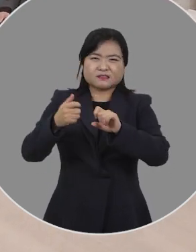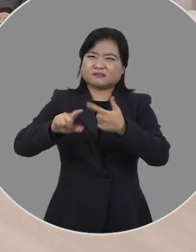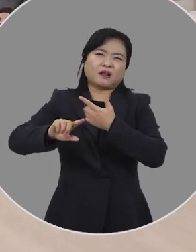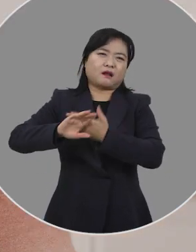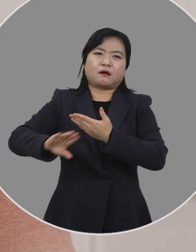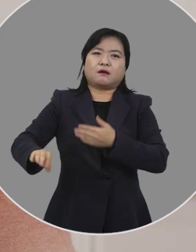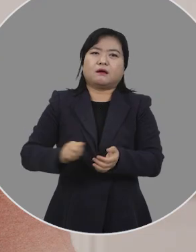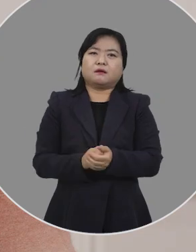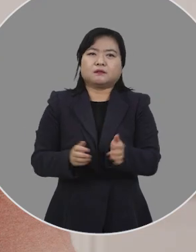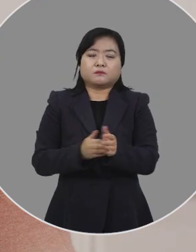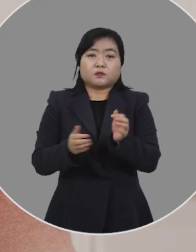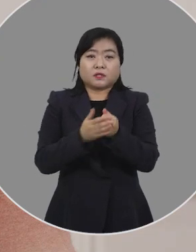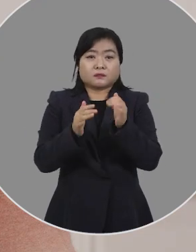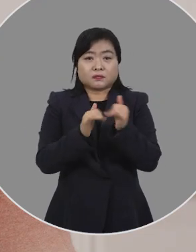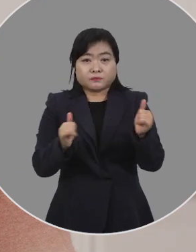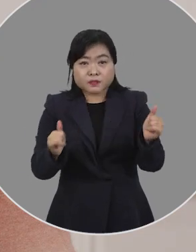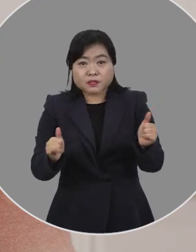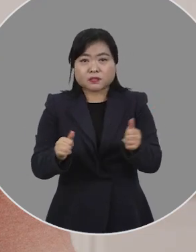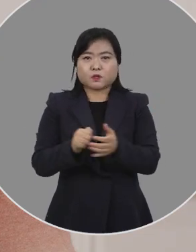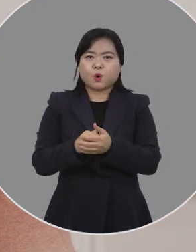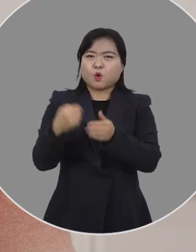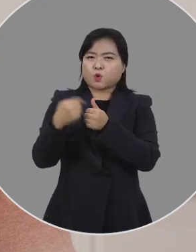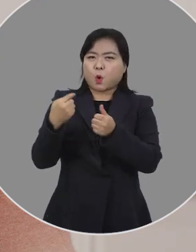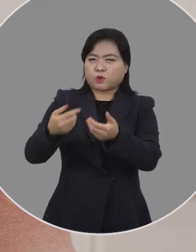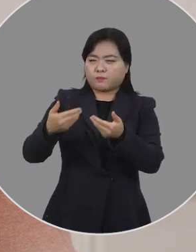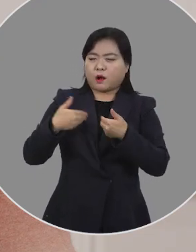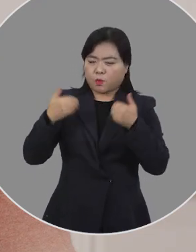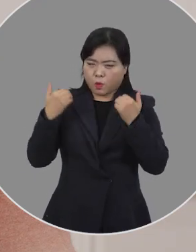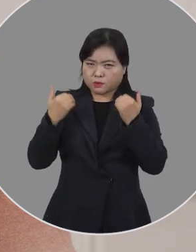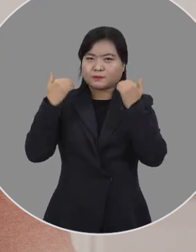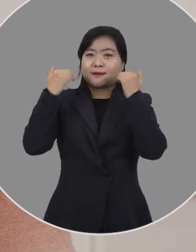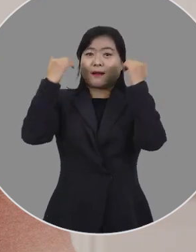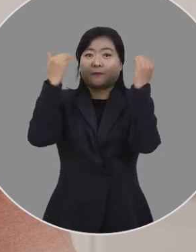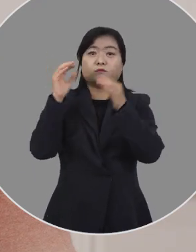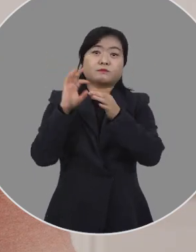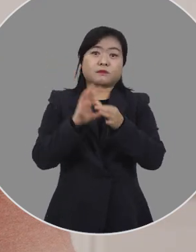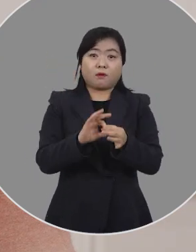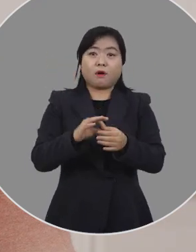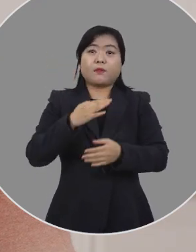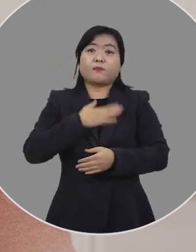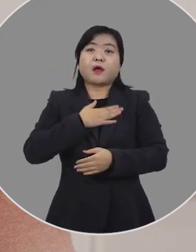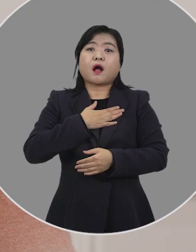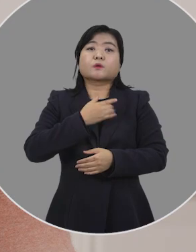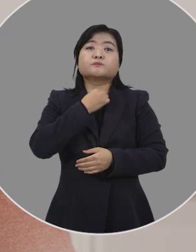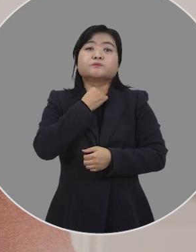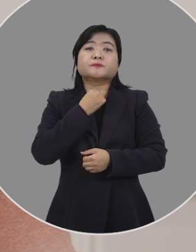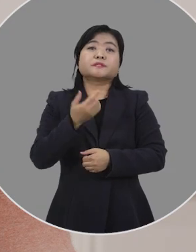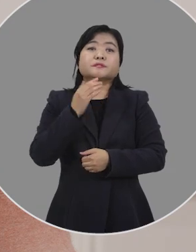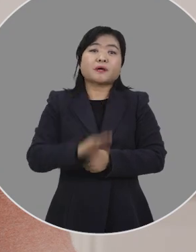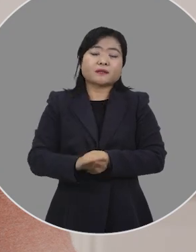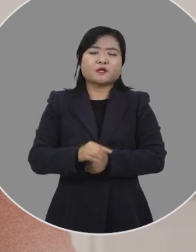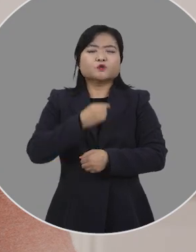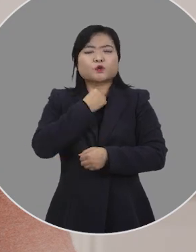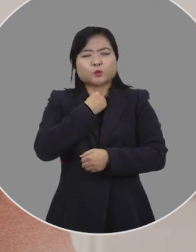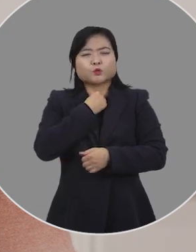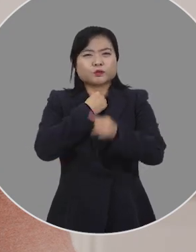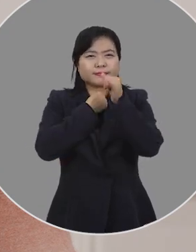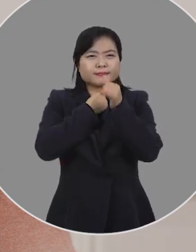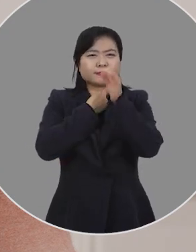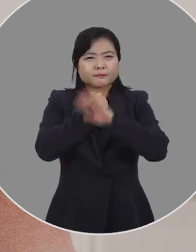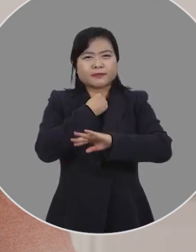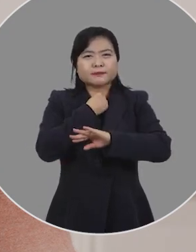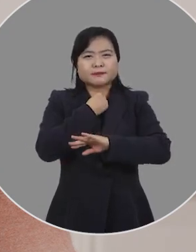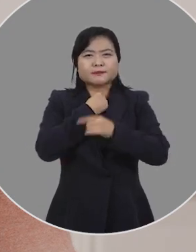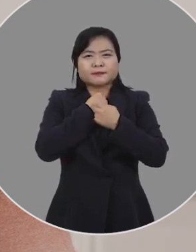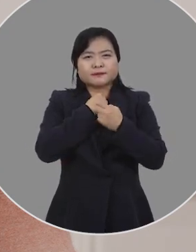거라는 거죠. 그러니까 사람들이 이 교육을 받고 성장하면서 이게 내가 하고는 싶지만 욕구는